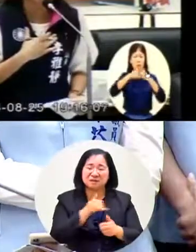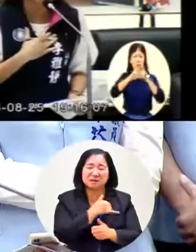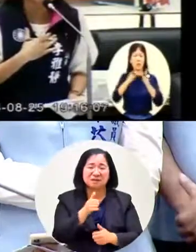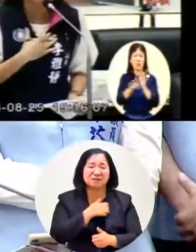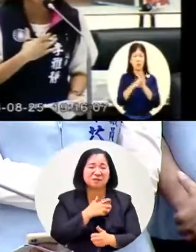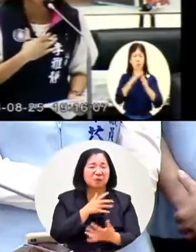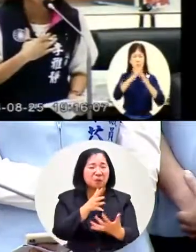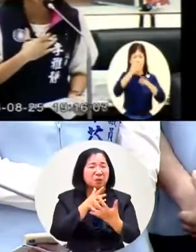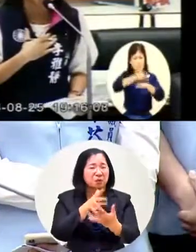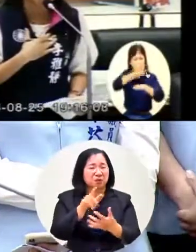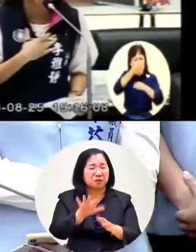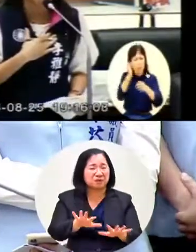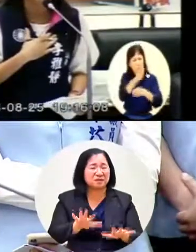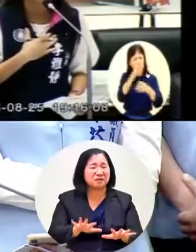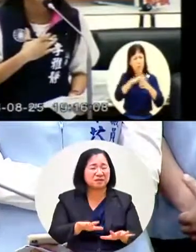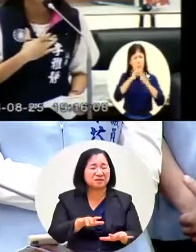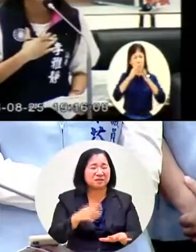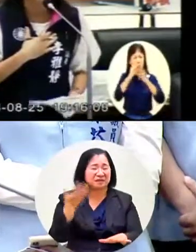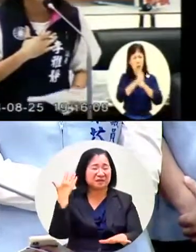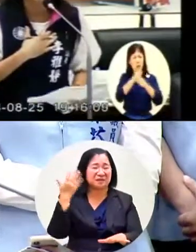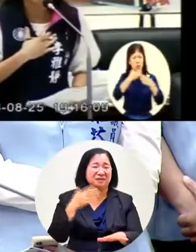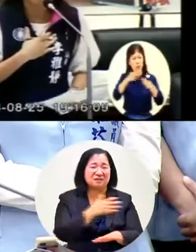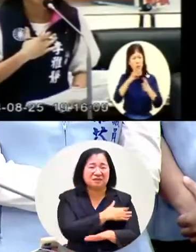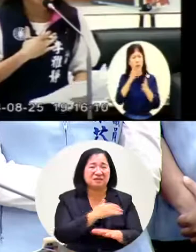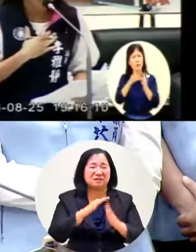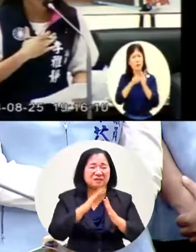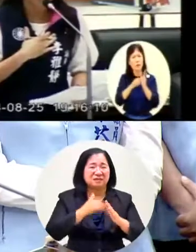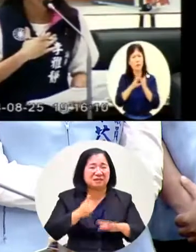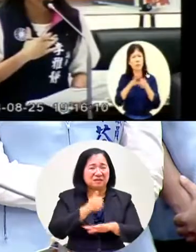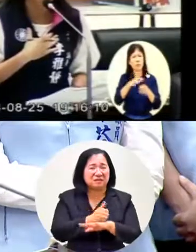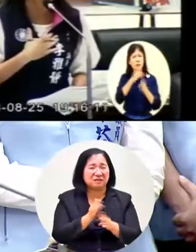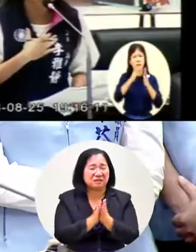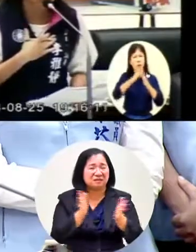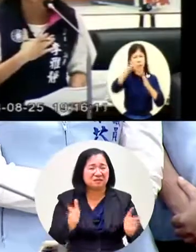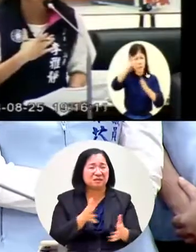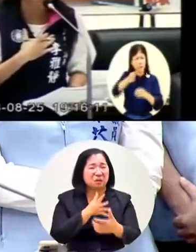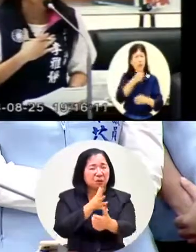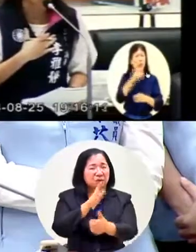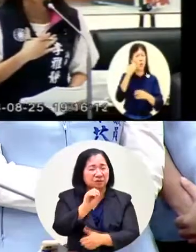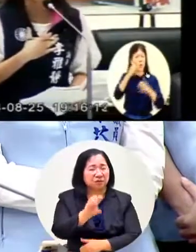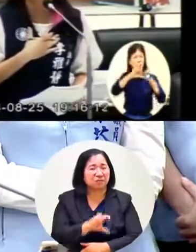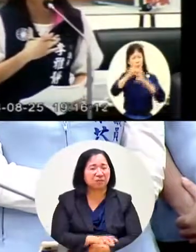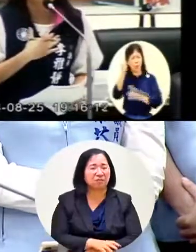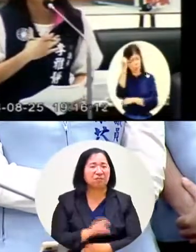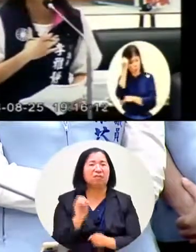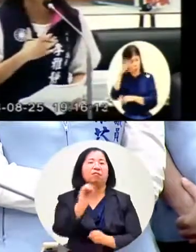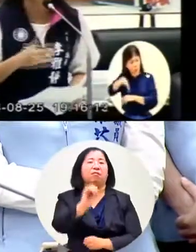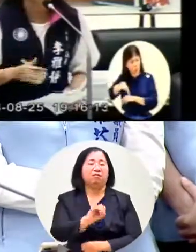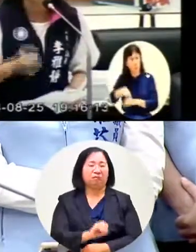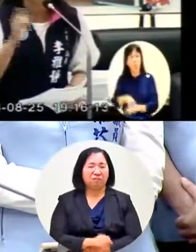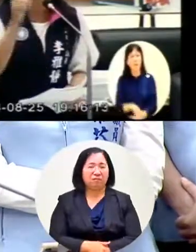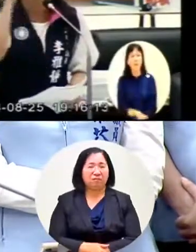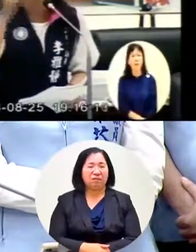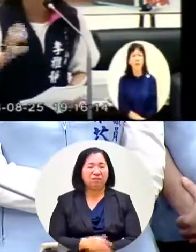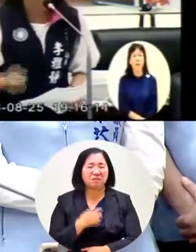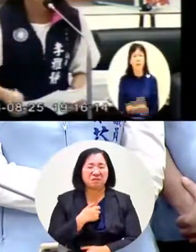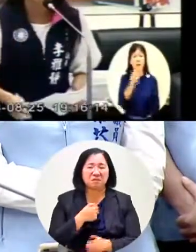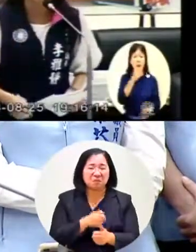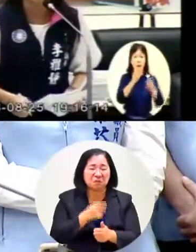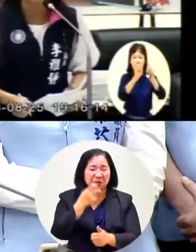班时间。 你是高雄市的大。 这件代志发生的当时， 刚 好看到民进党的议